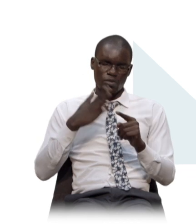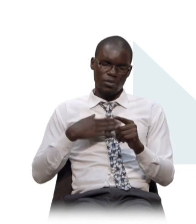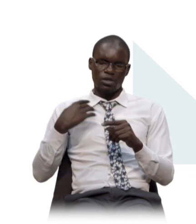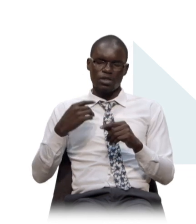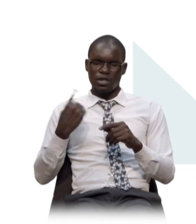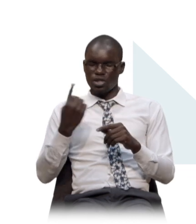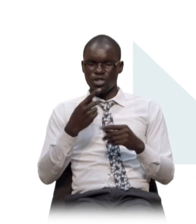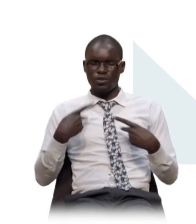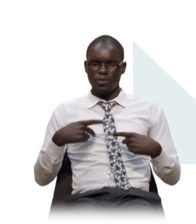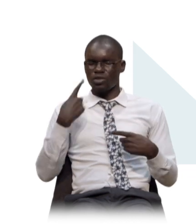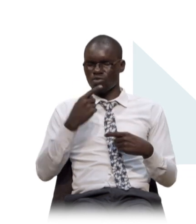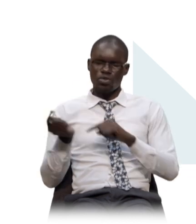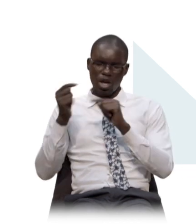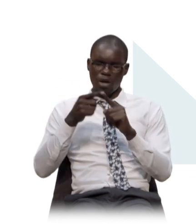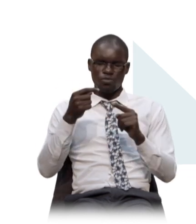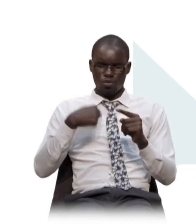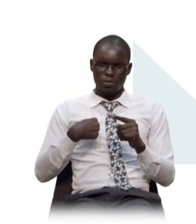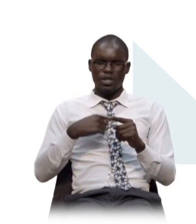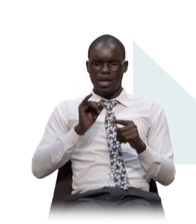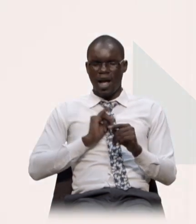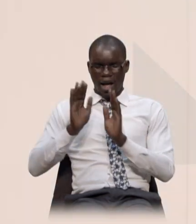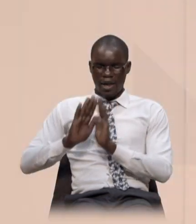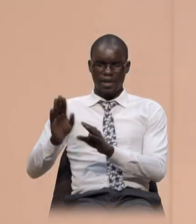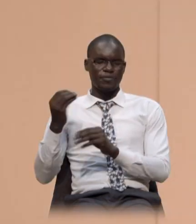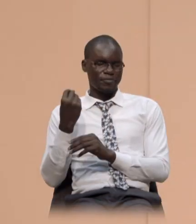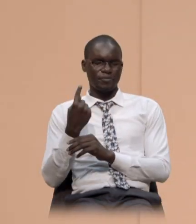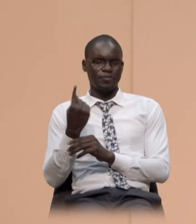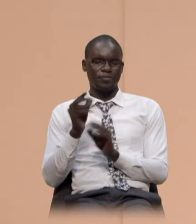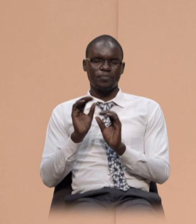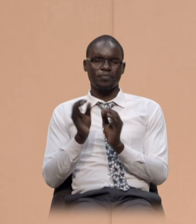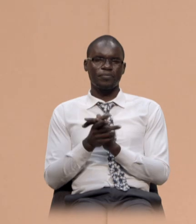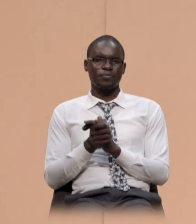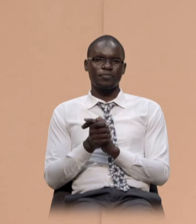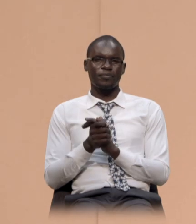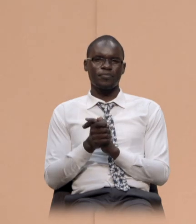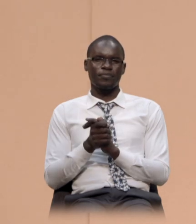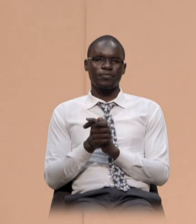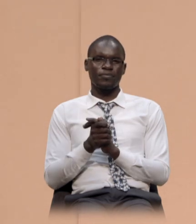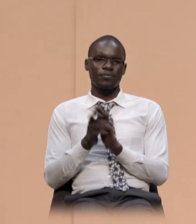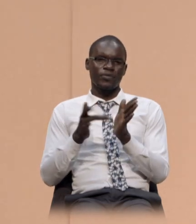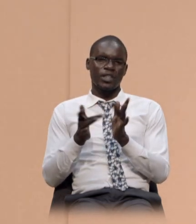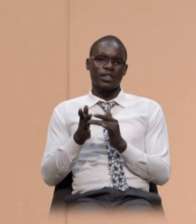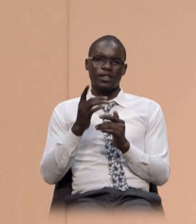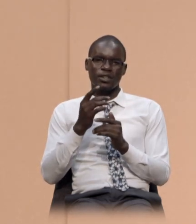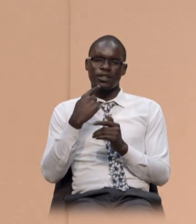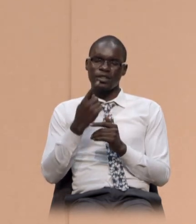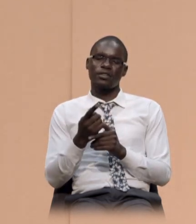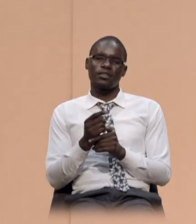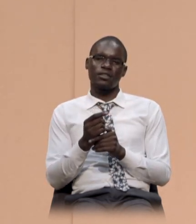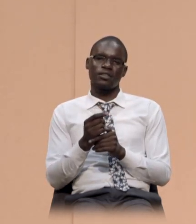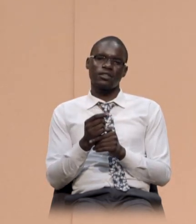kwangu sitamtupa nje kamwe. Watumishi wa Bwana, Yesu anasema jambo la pekee